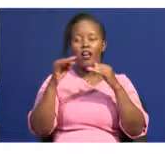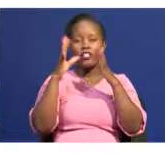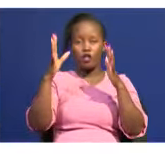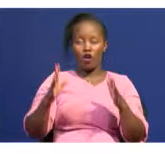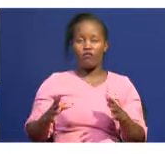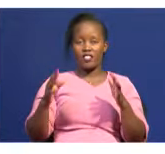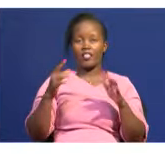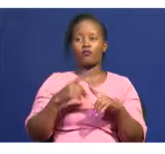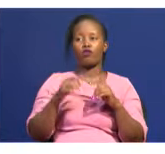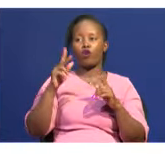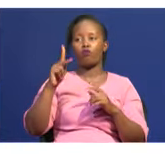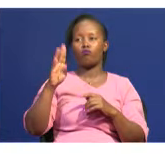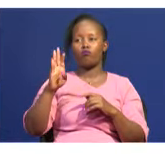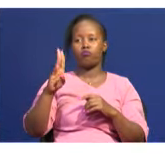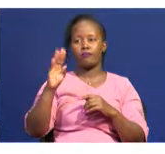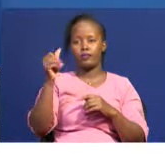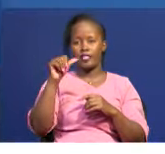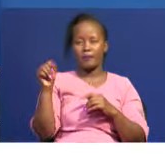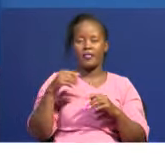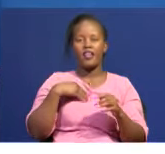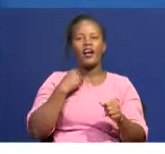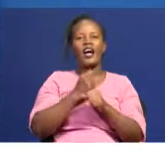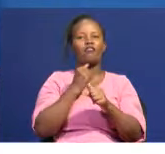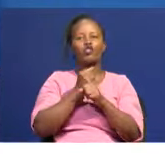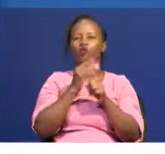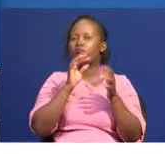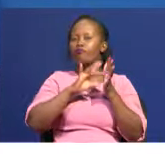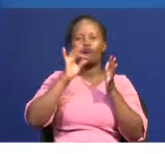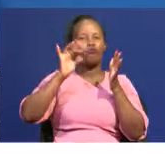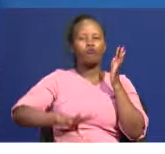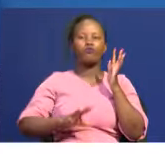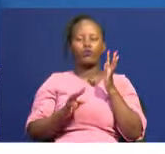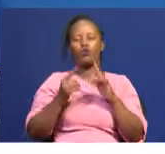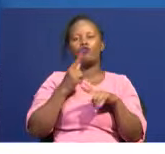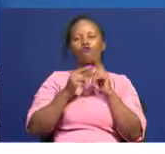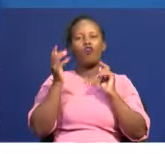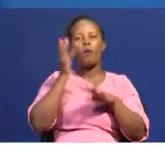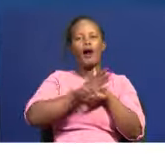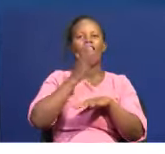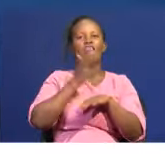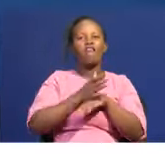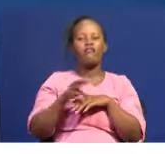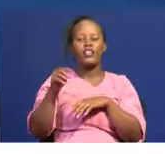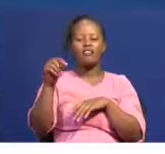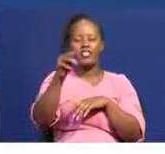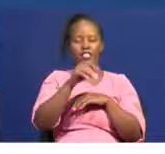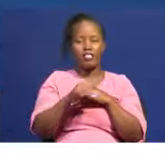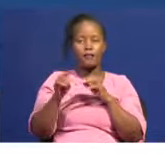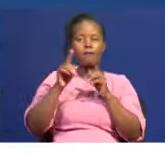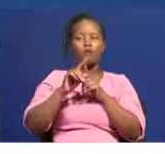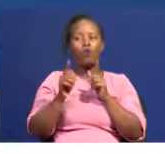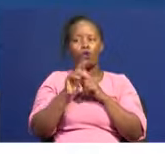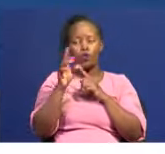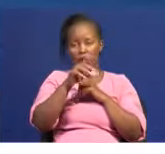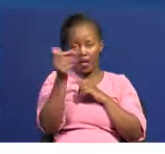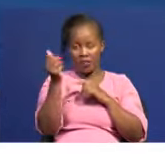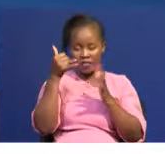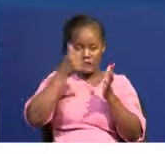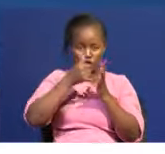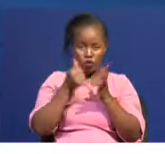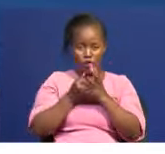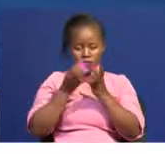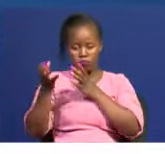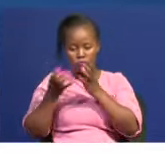ubora wa bidhaa KEBS wamesimamishwa kazi kuhusiana na sakata ya mbolea ghushi, ilhali wengine kadhaa wakiwemo